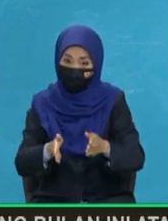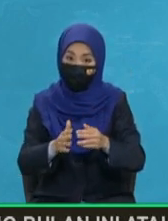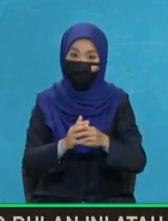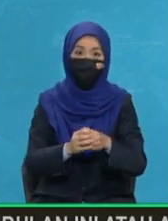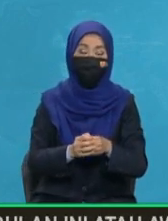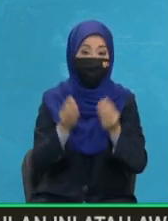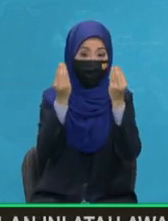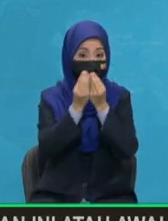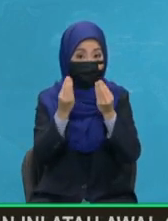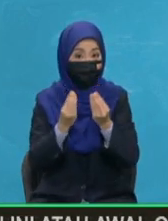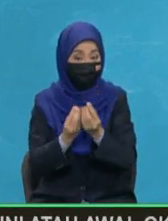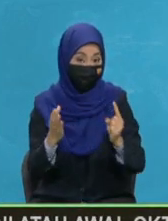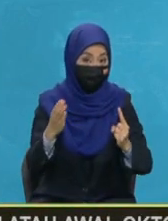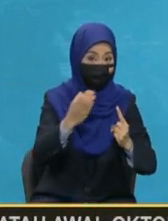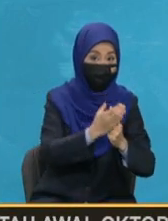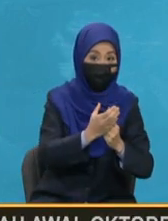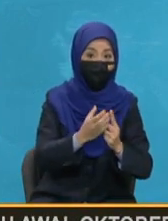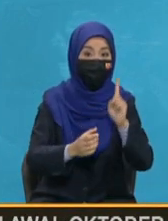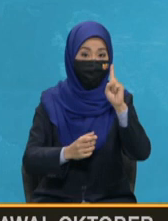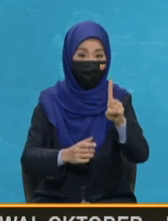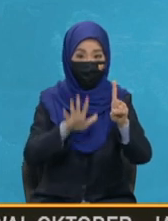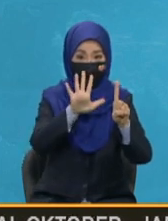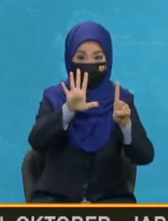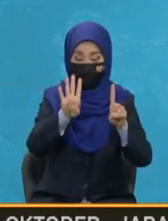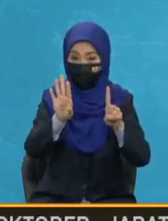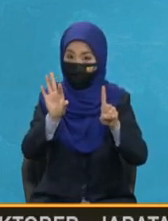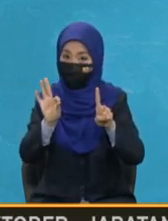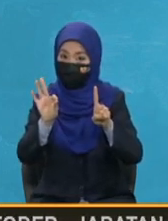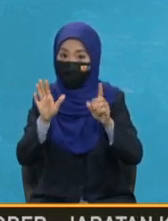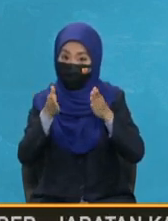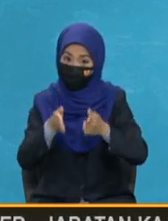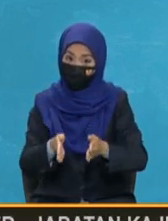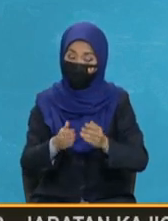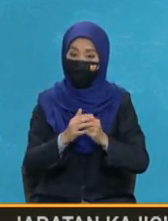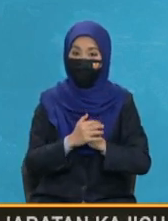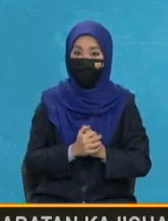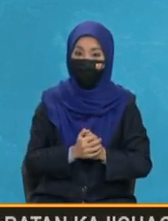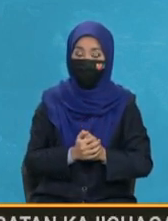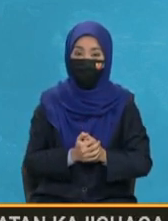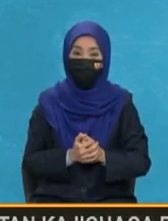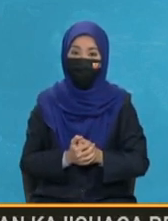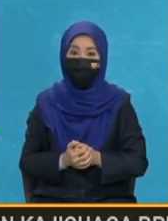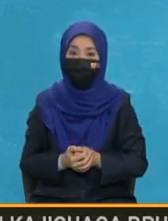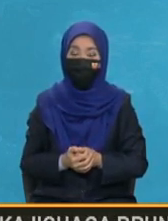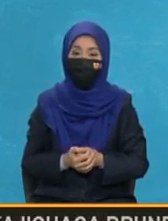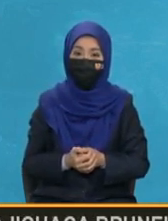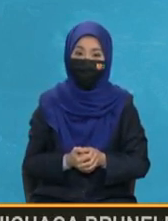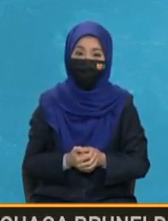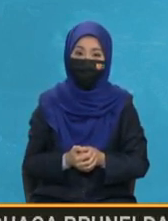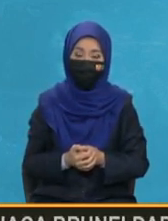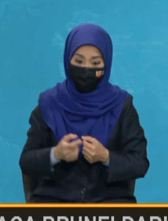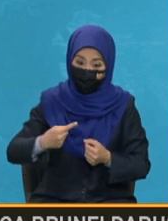manakah jumlah gesek Villa sebanyak 1549 kiss Hai